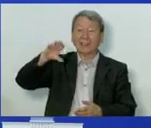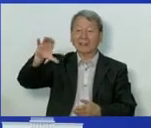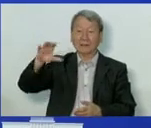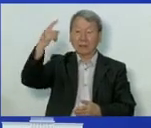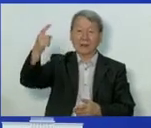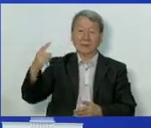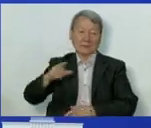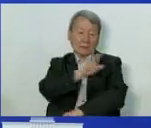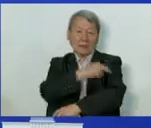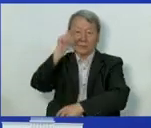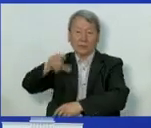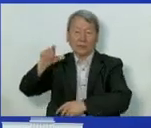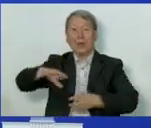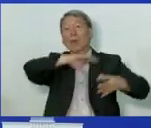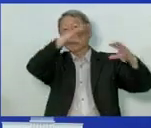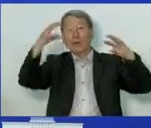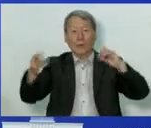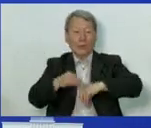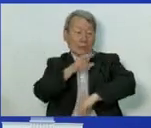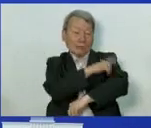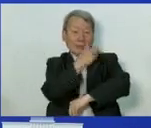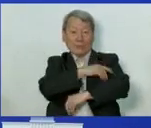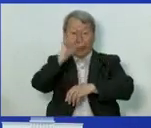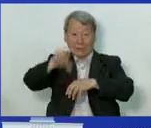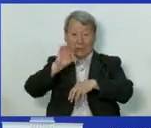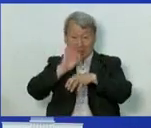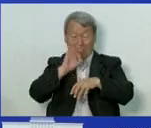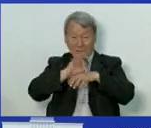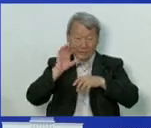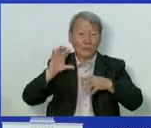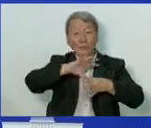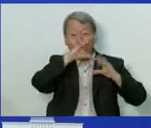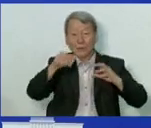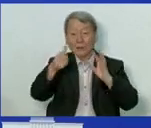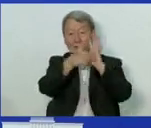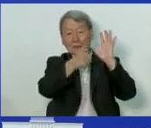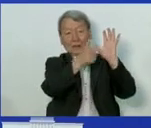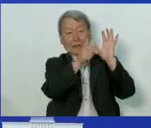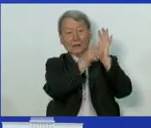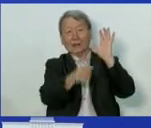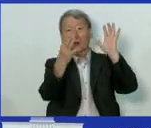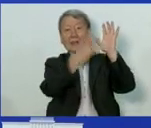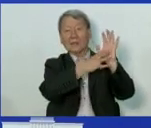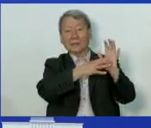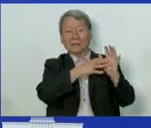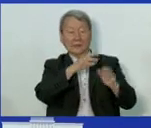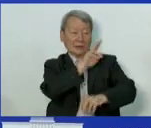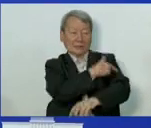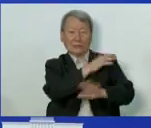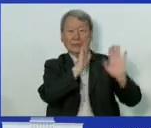Таласская область по 1. Общее количество медицинских работников составило 669